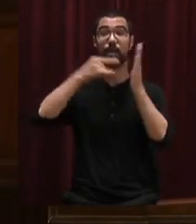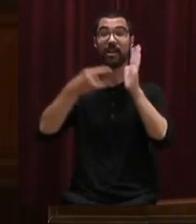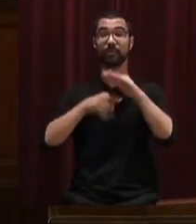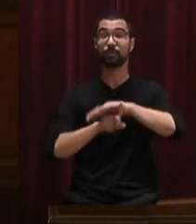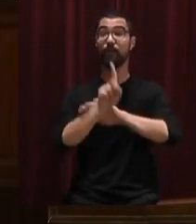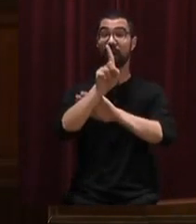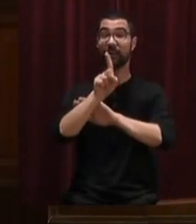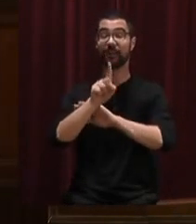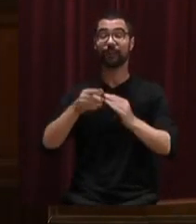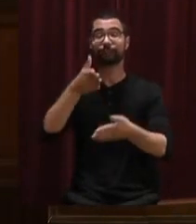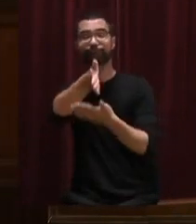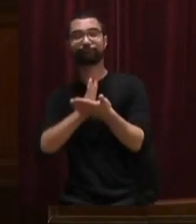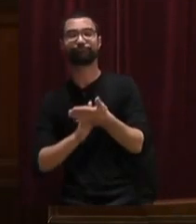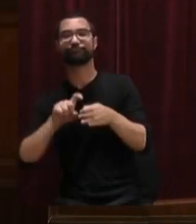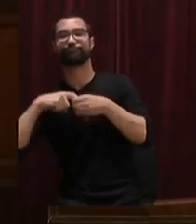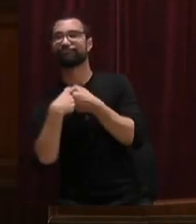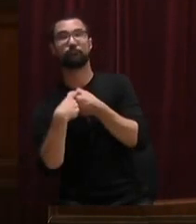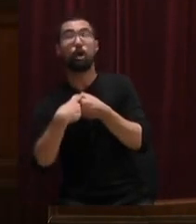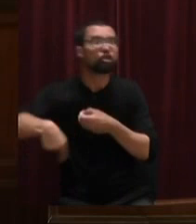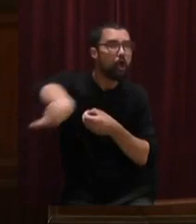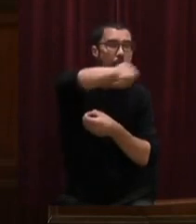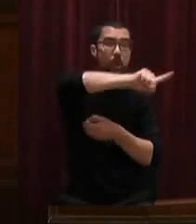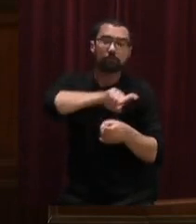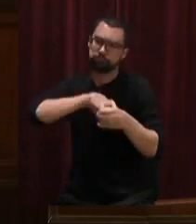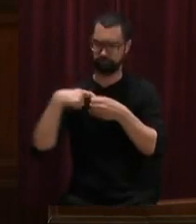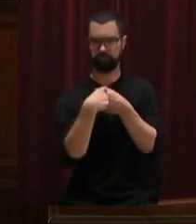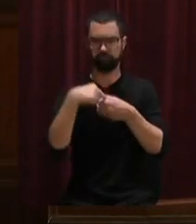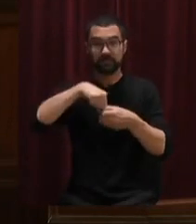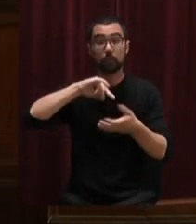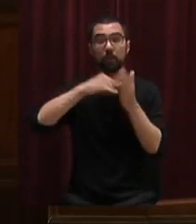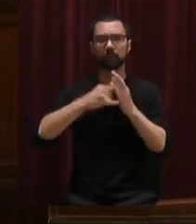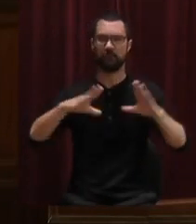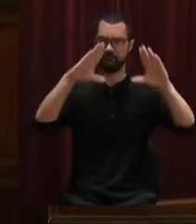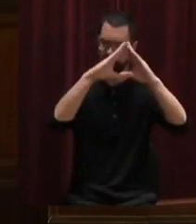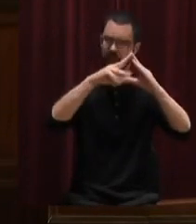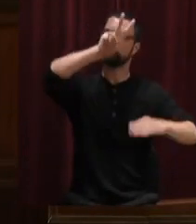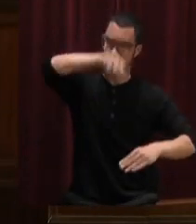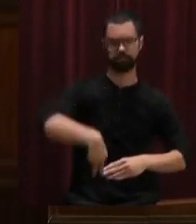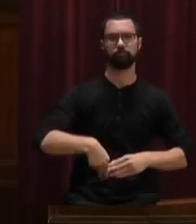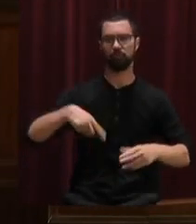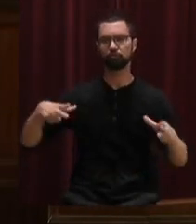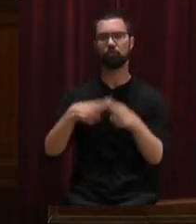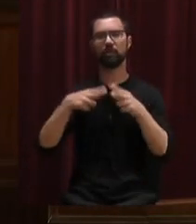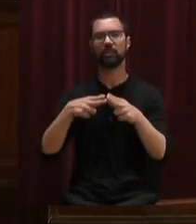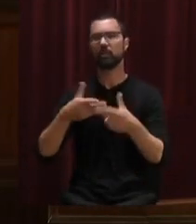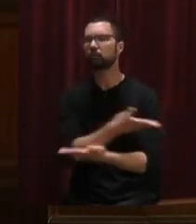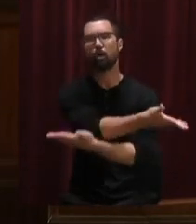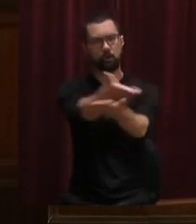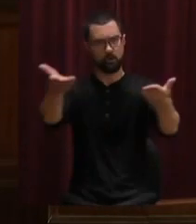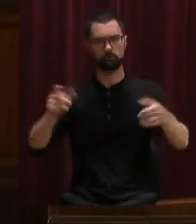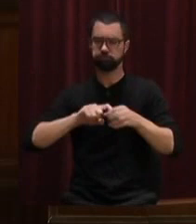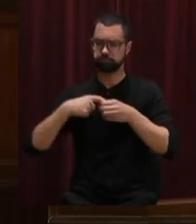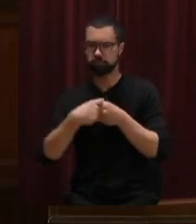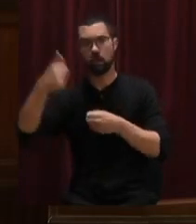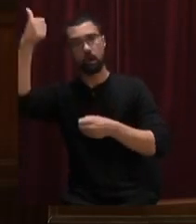cabre tots i totes. Perquè aquest és un projecte feminista. Perquè aquesta és una societat per tothom, per ells i